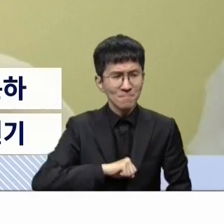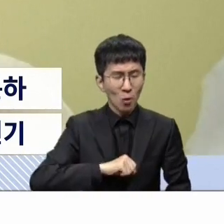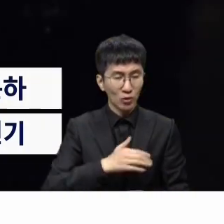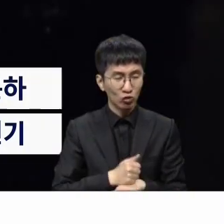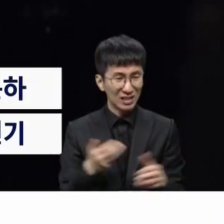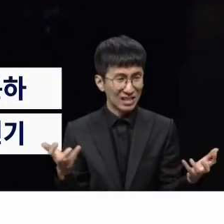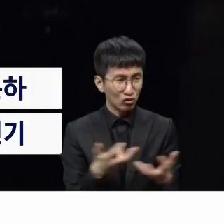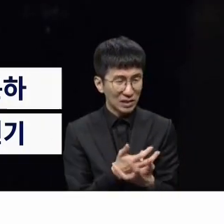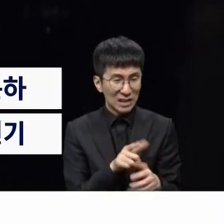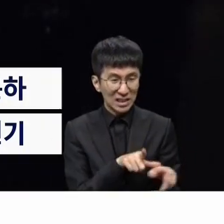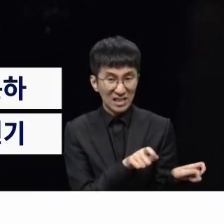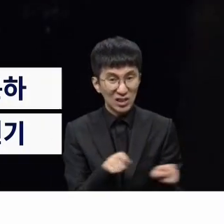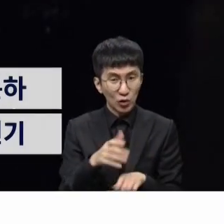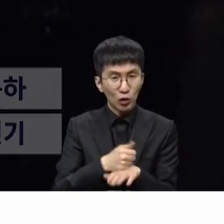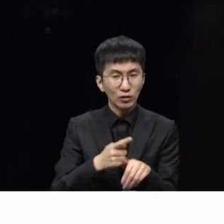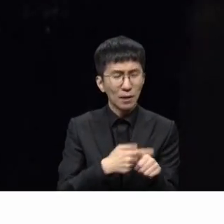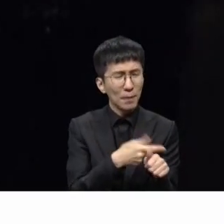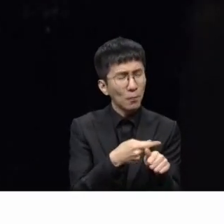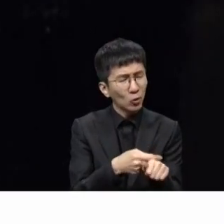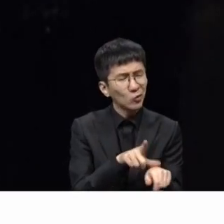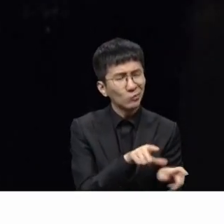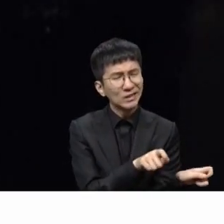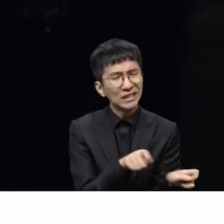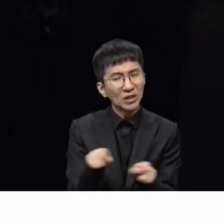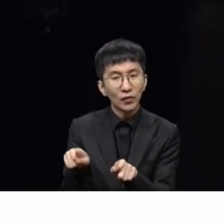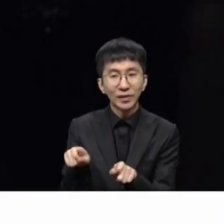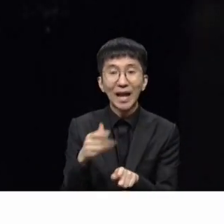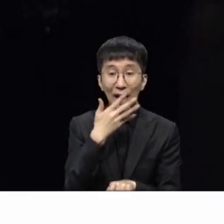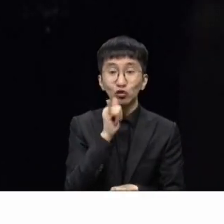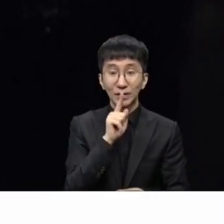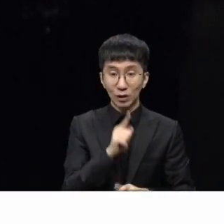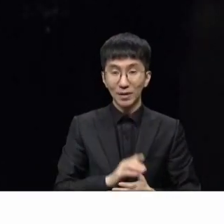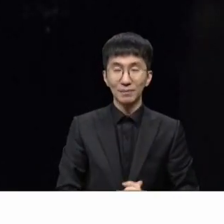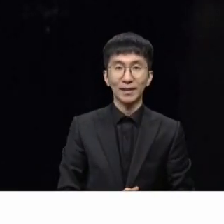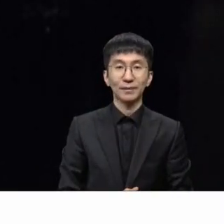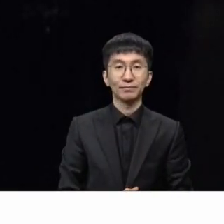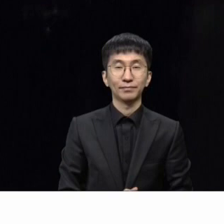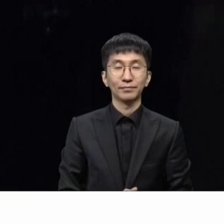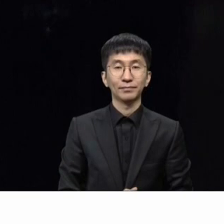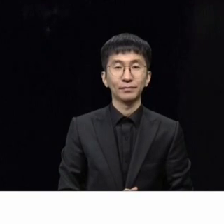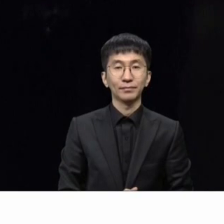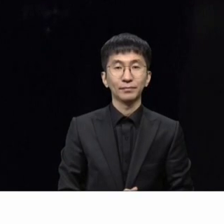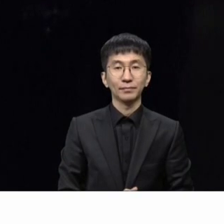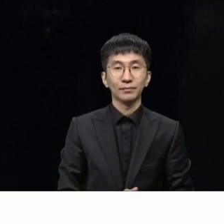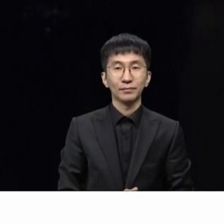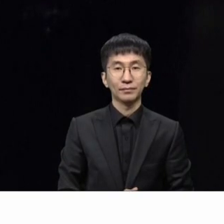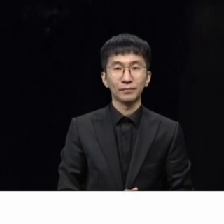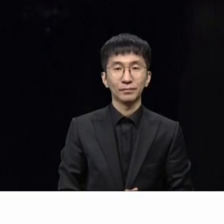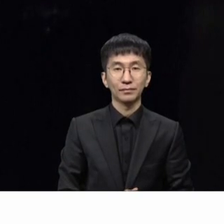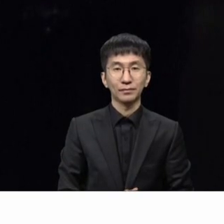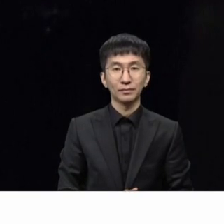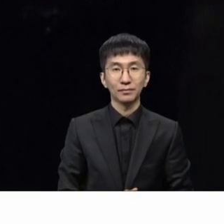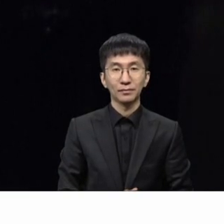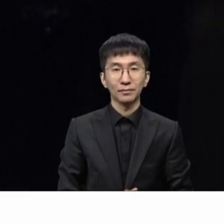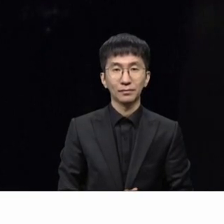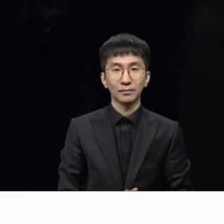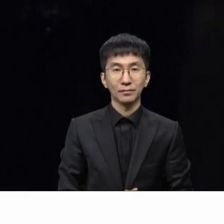지연으로 이어지면서 백신 보급이 당초 계획보다 지체될 가능성은 있습니다. 지금까지 워싱턴에서